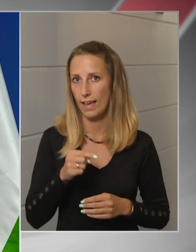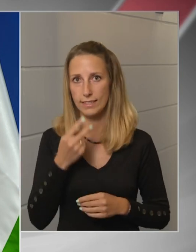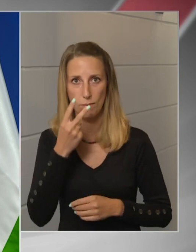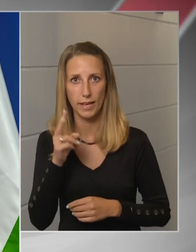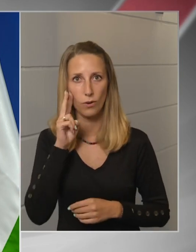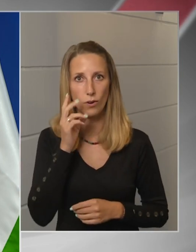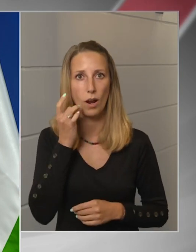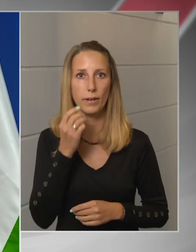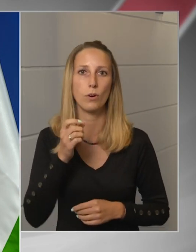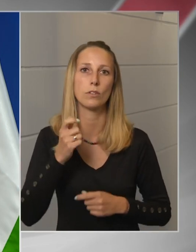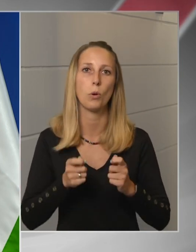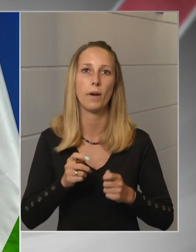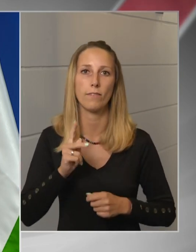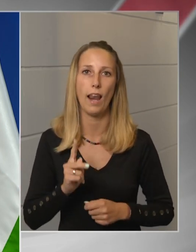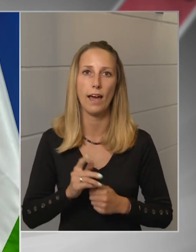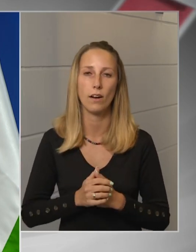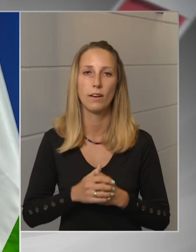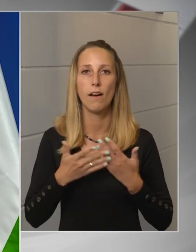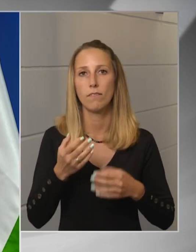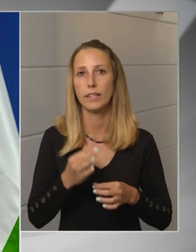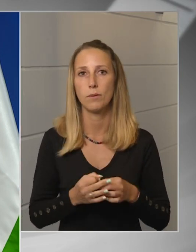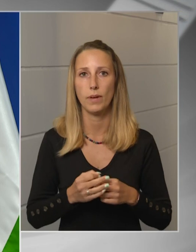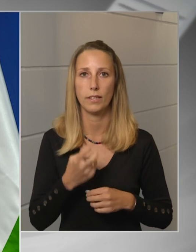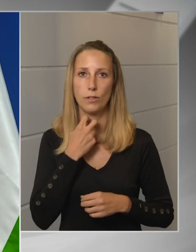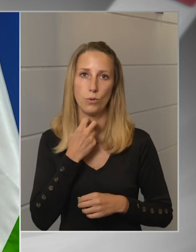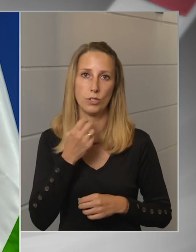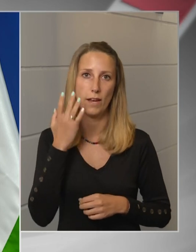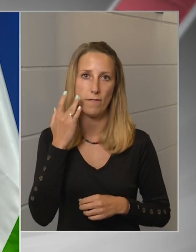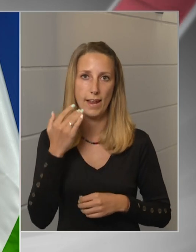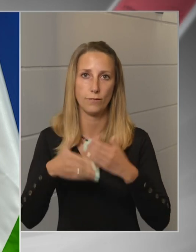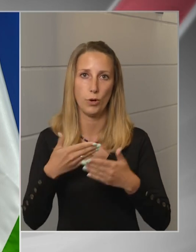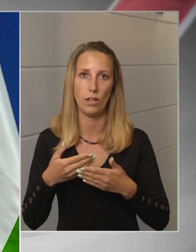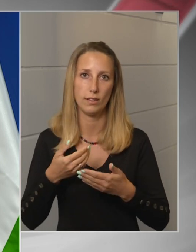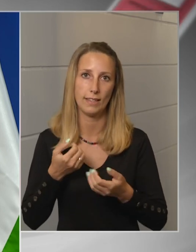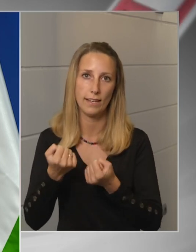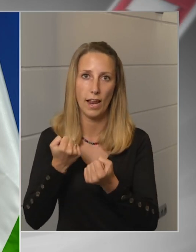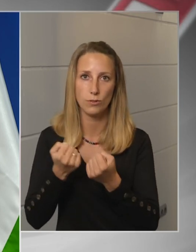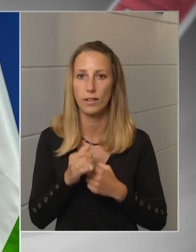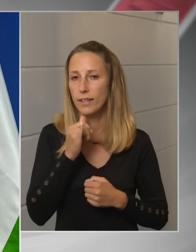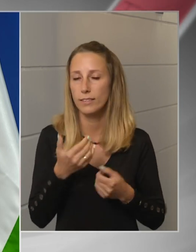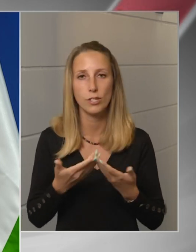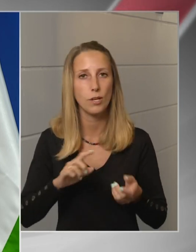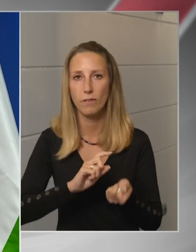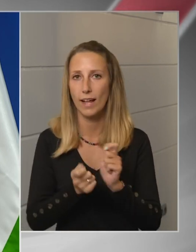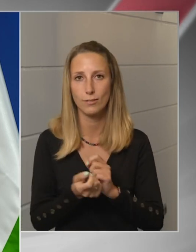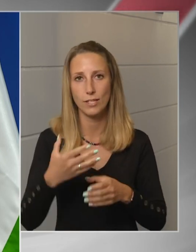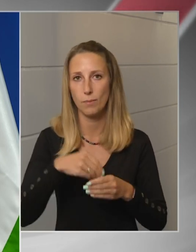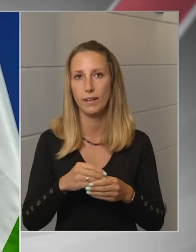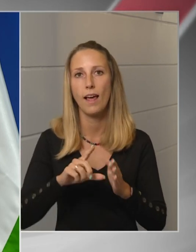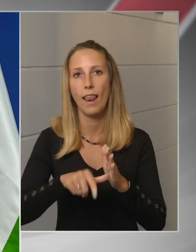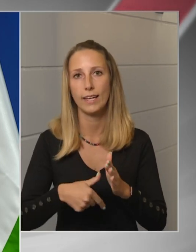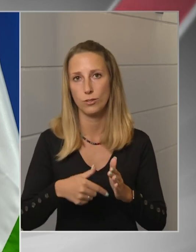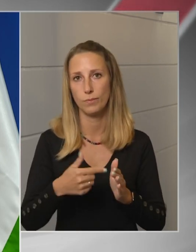akkor, amikor Dobrev Klára vagy éppen Gyurcsány Ferenc folytat tárgyalásokat, de nincs ebben semmi változás. Ez legkésőbb